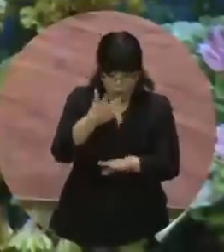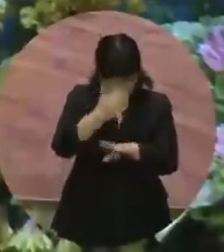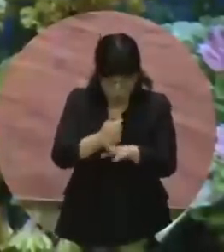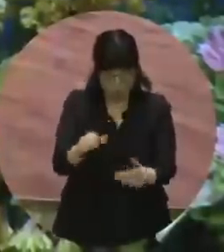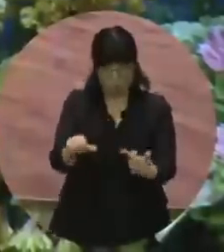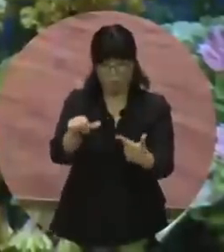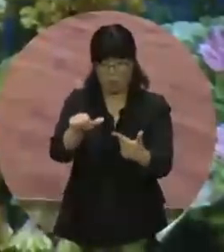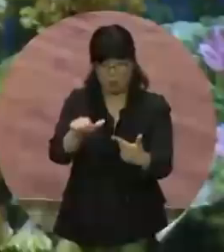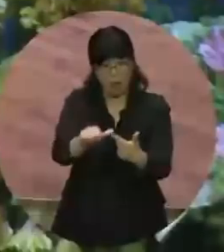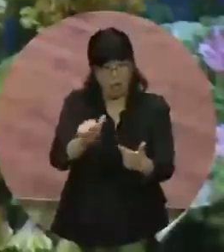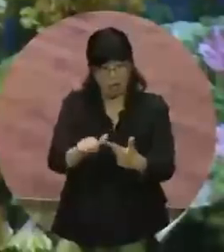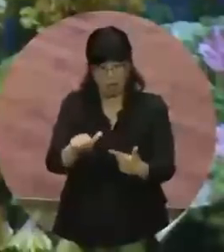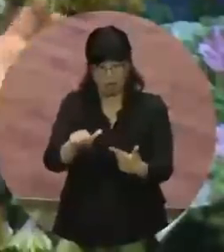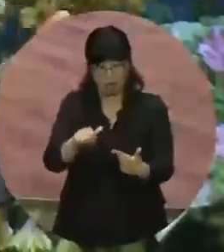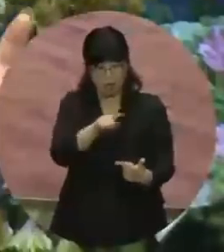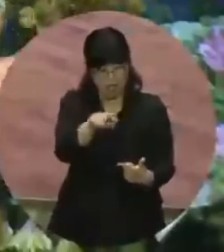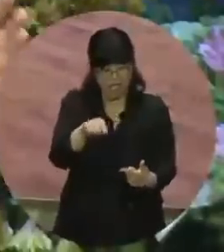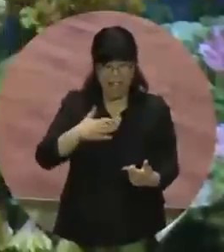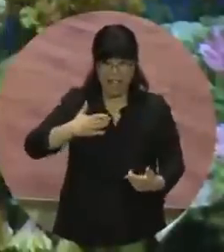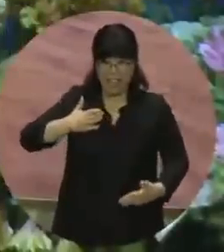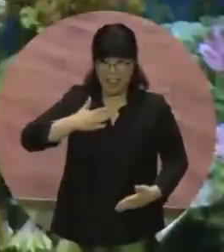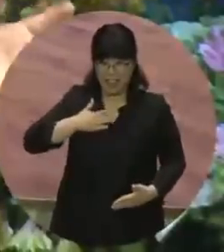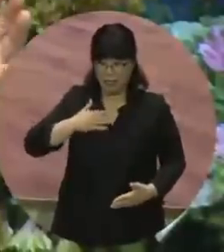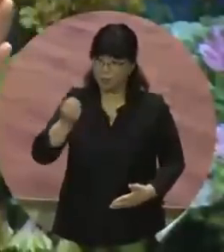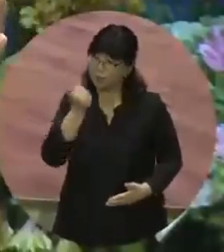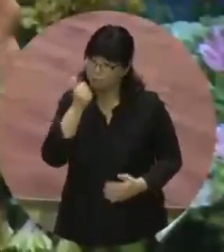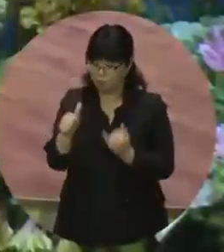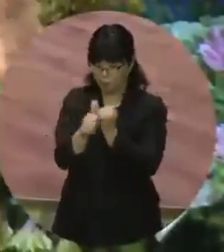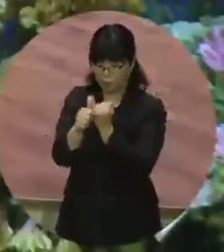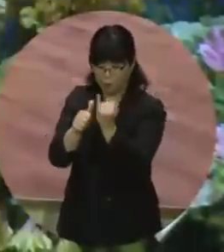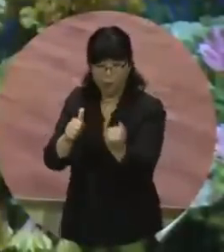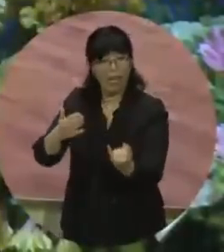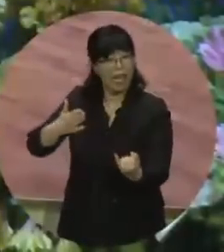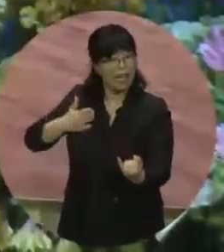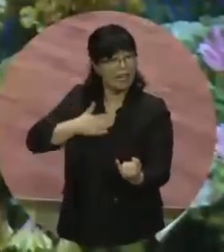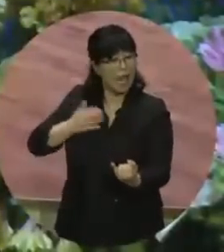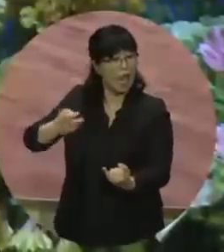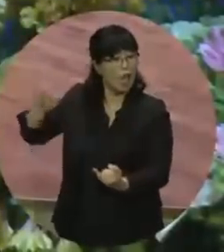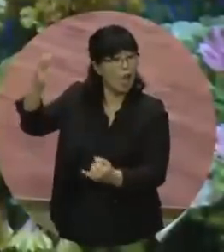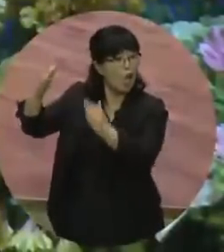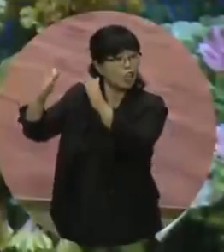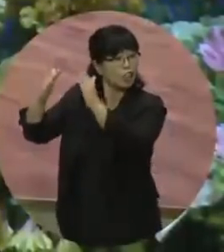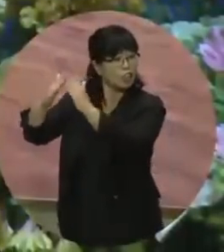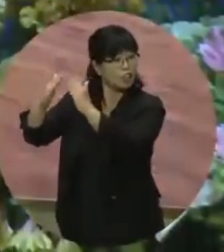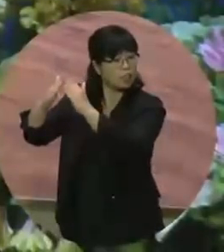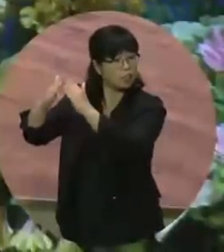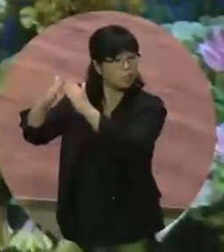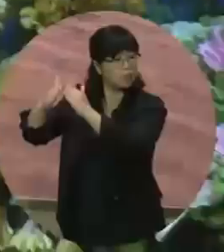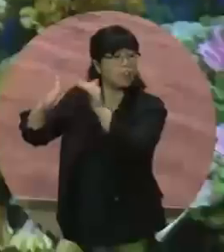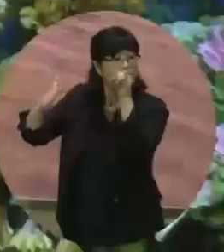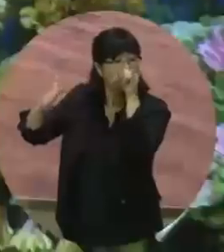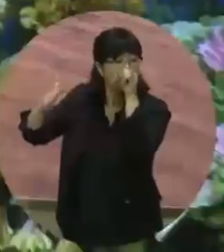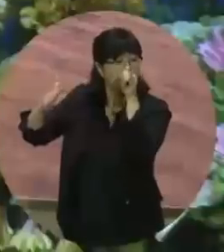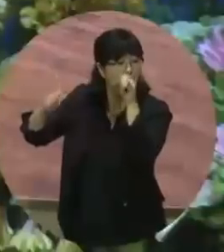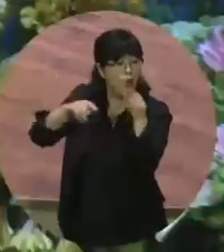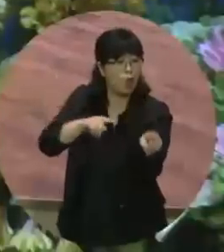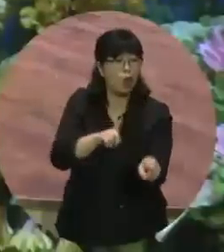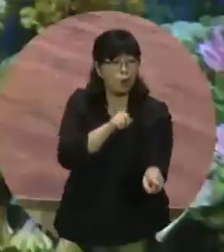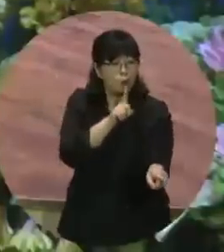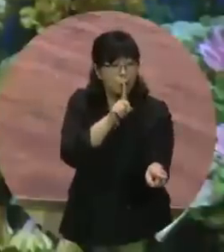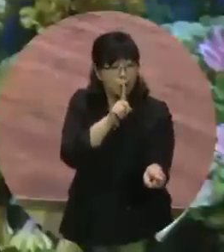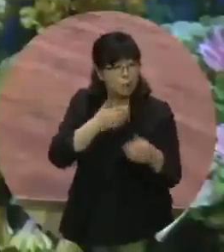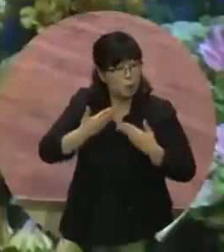화란. 빨리 피신해라. 그 피신 시기입니다. 피신할 때 며칠만 있으면 그 에서가 혈기 당당한